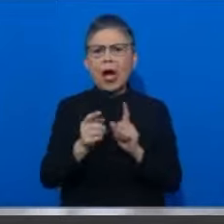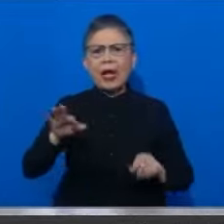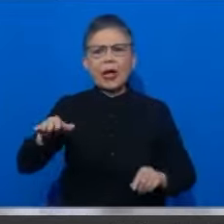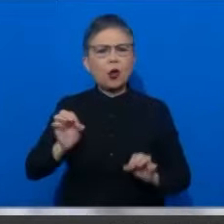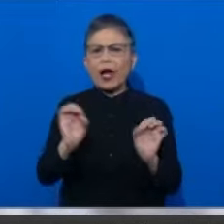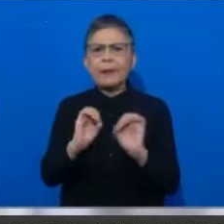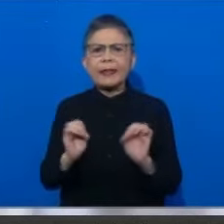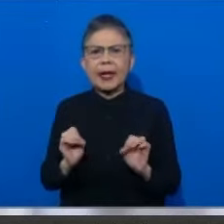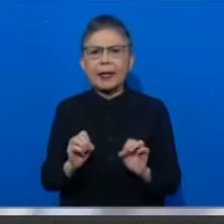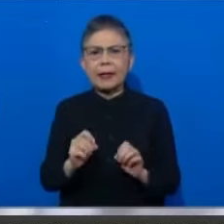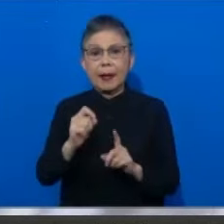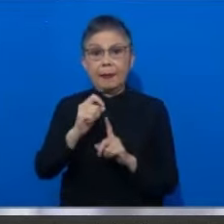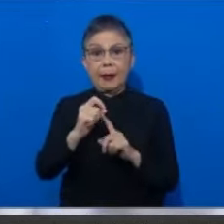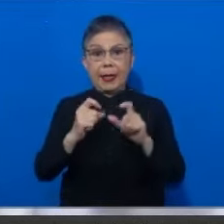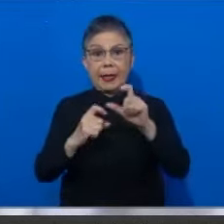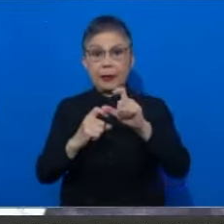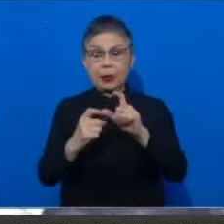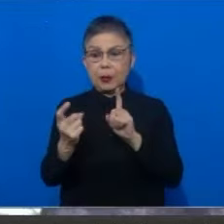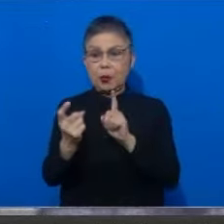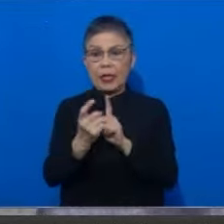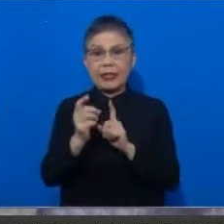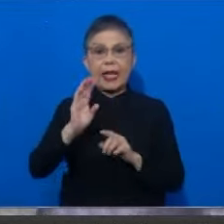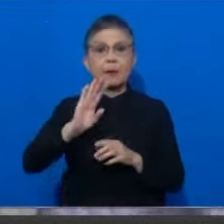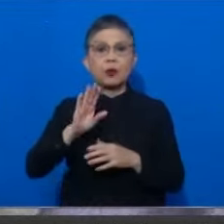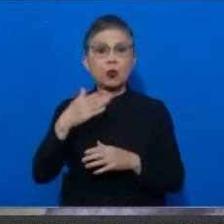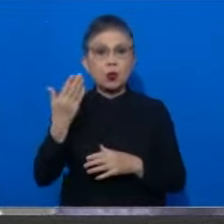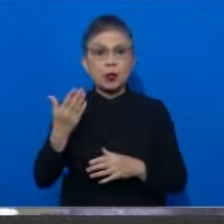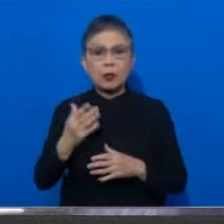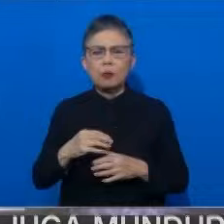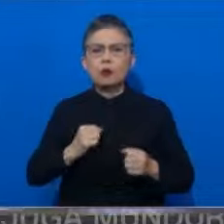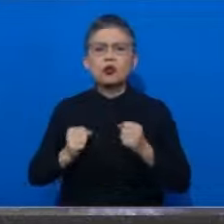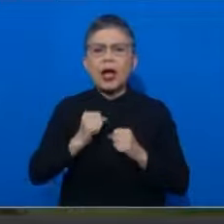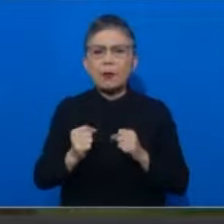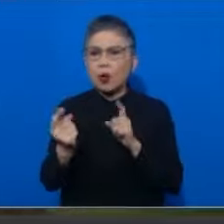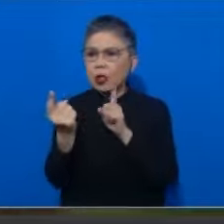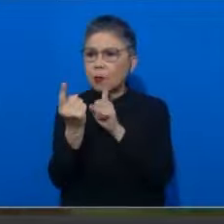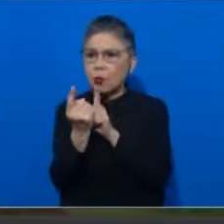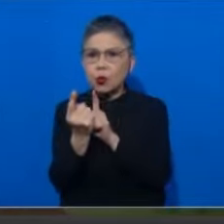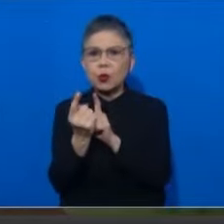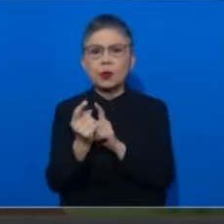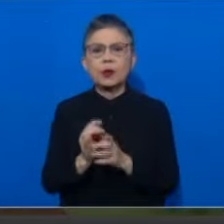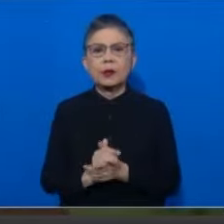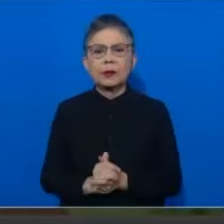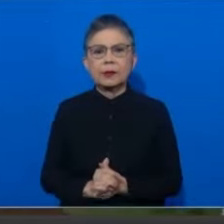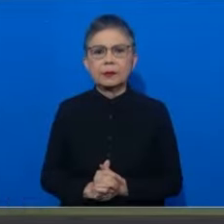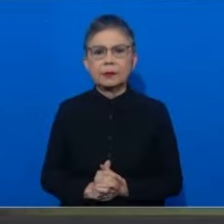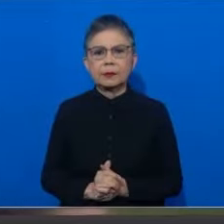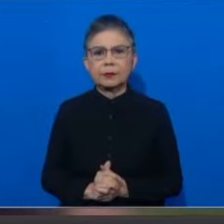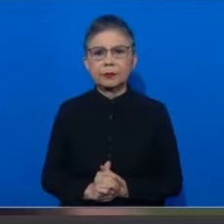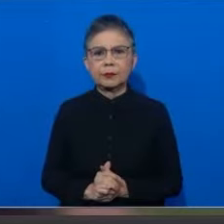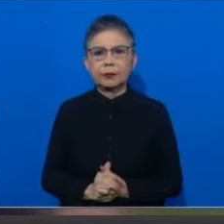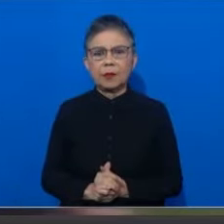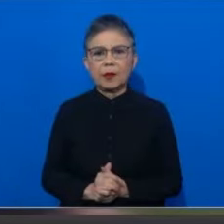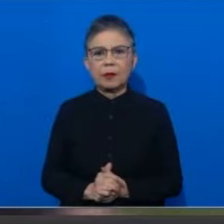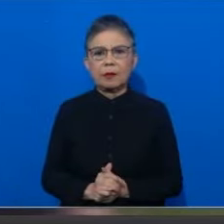Kartini, ibu dari Peggy yang ditemui pada Sabtu sore, menuturkan dirinya sempat berusaha menemui Peggy di saat dirinya diperiksa di Mapolda Jawa Barat